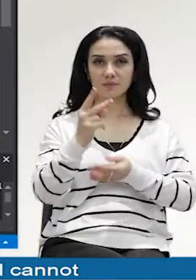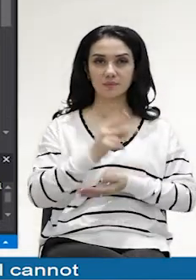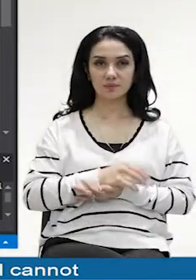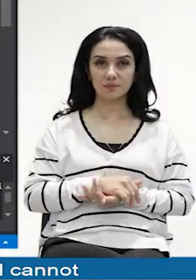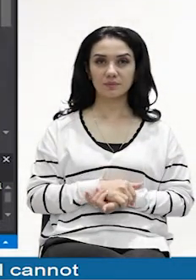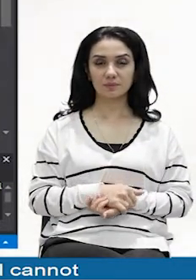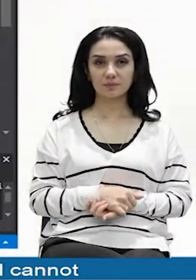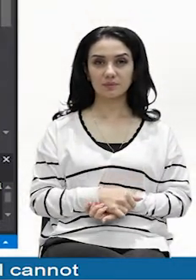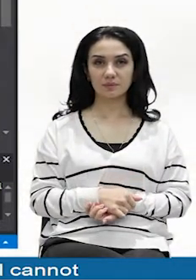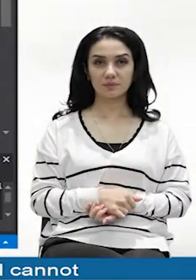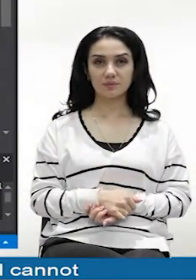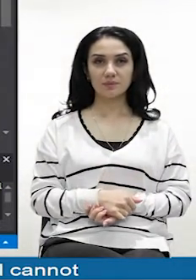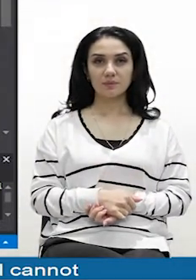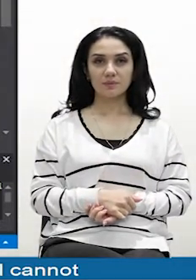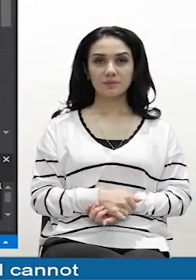Endi bana.